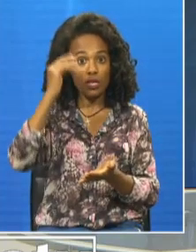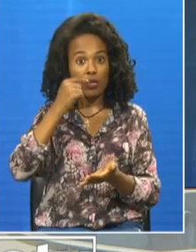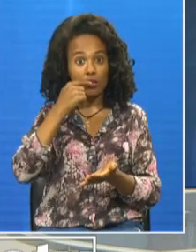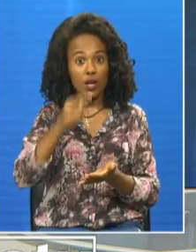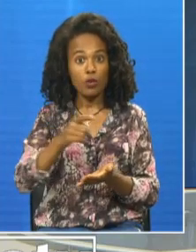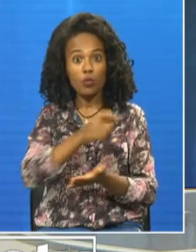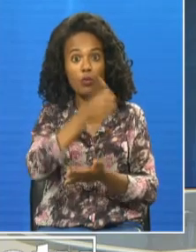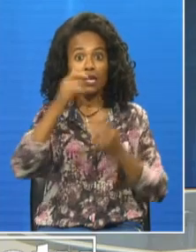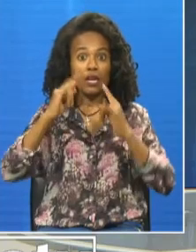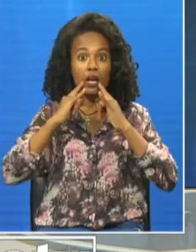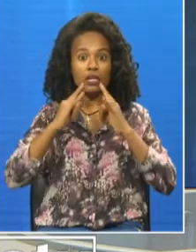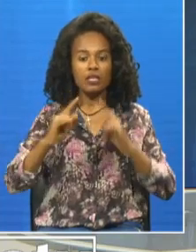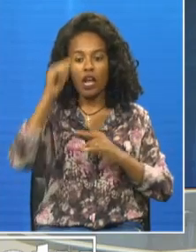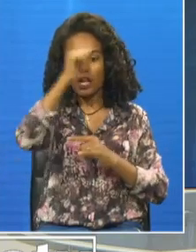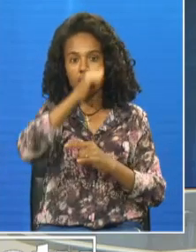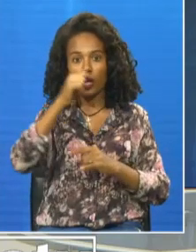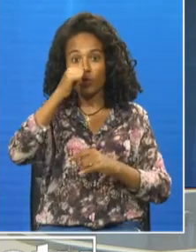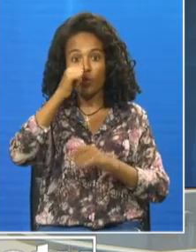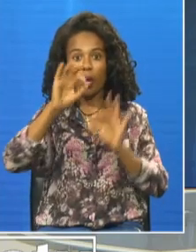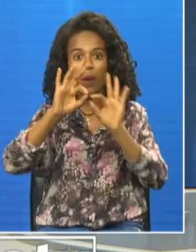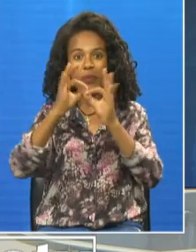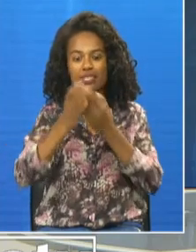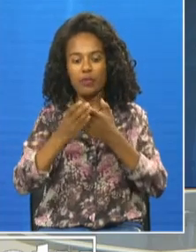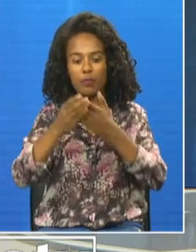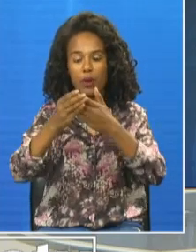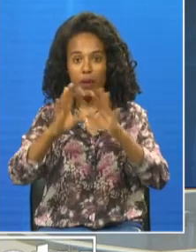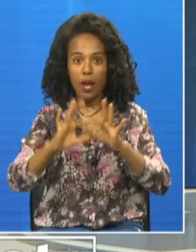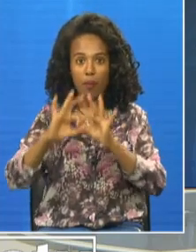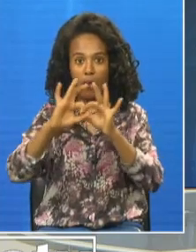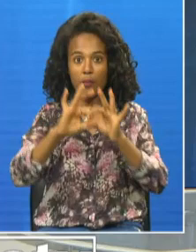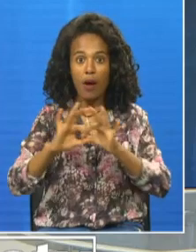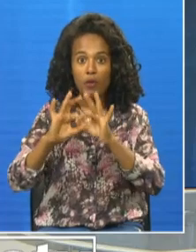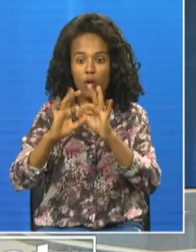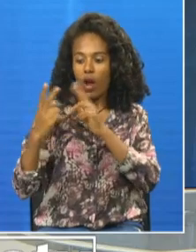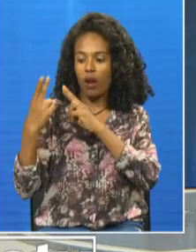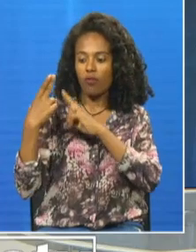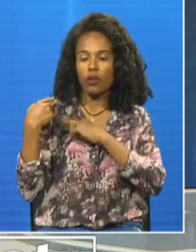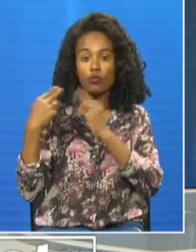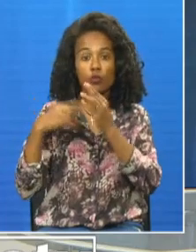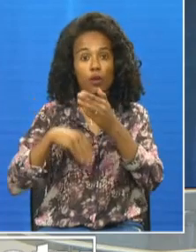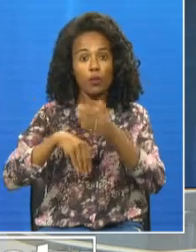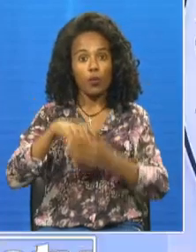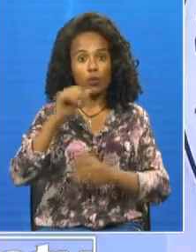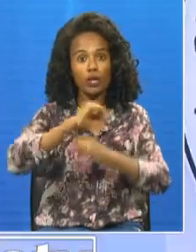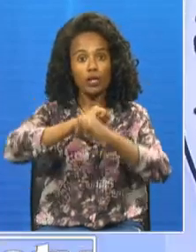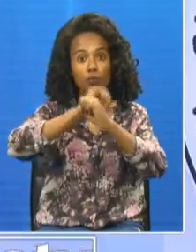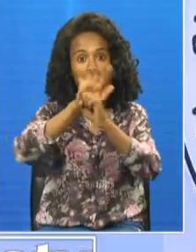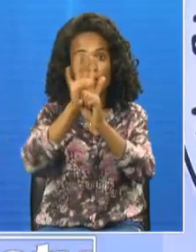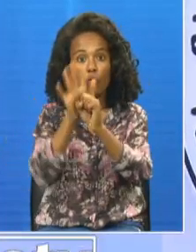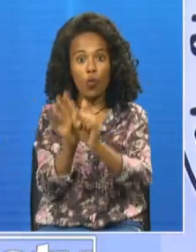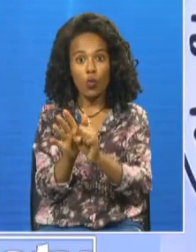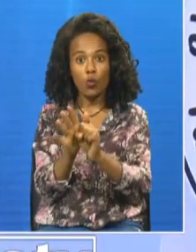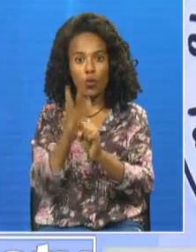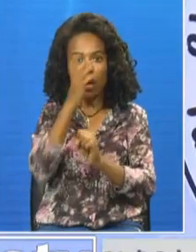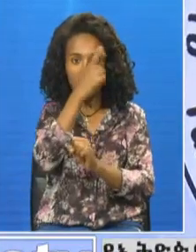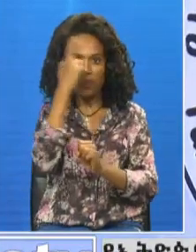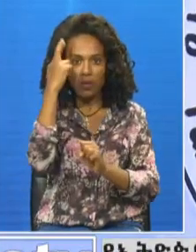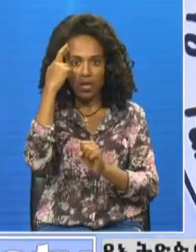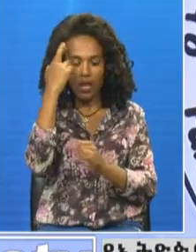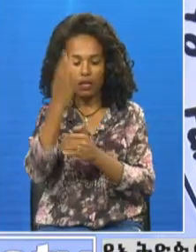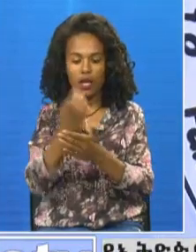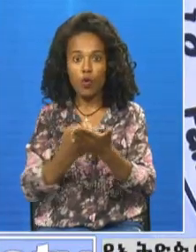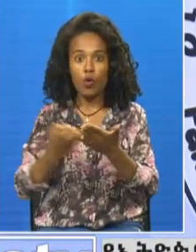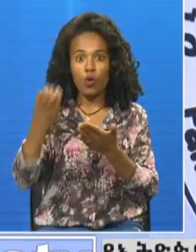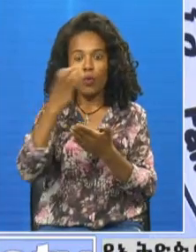ክፍሎች ለወራት የሚያቆያቸውን መሰረታዊ የሆኑ ድጋፎችን ለማድረግ የቅድመ ዝግጅት ስራውን እያጠናቀቀ ሲሆን